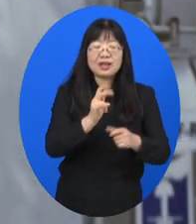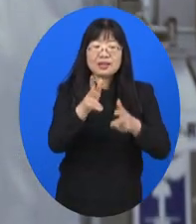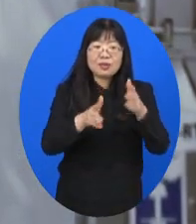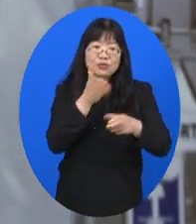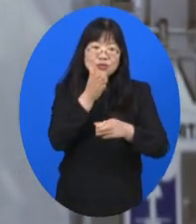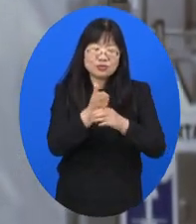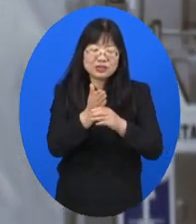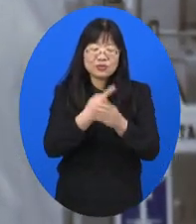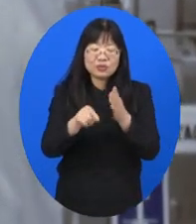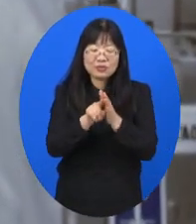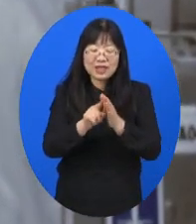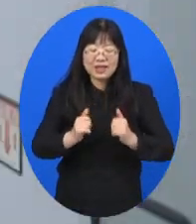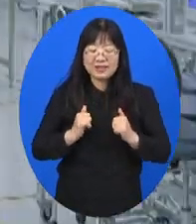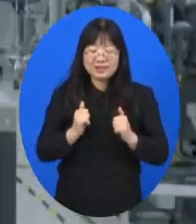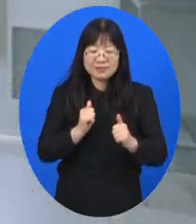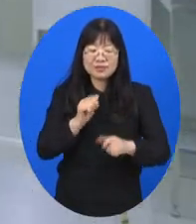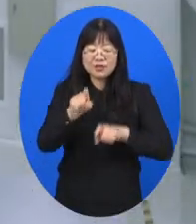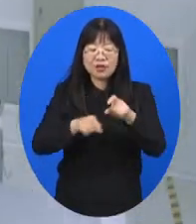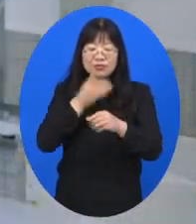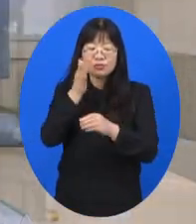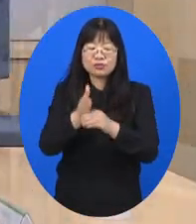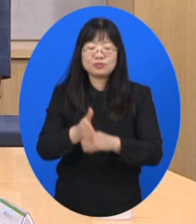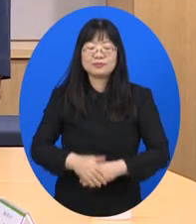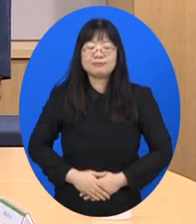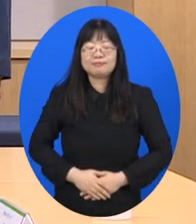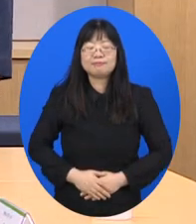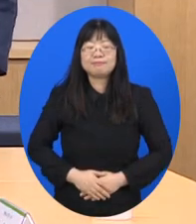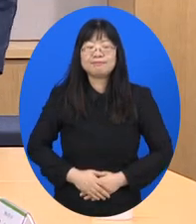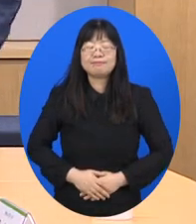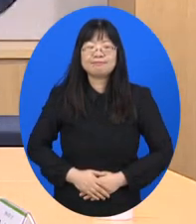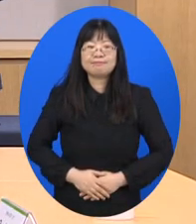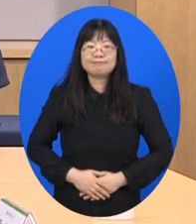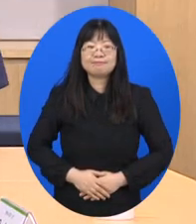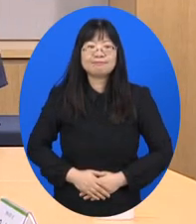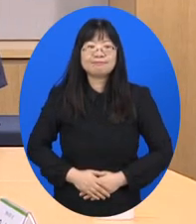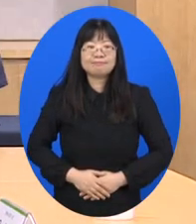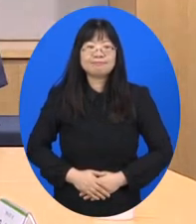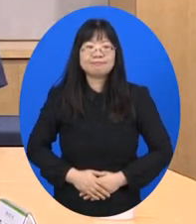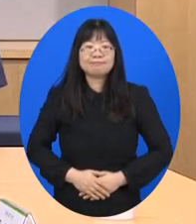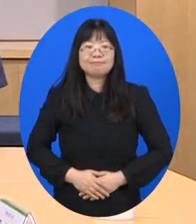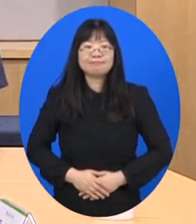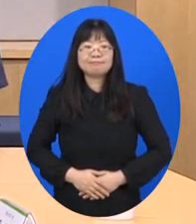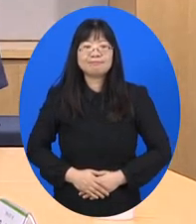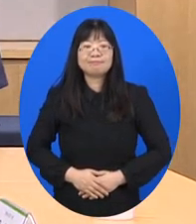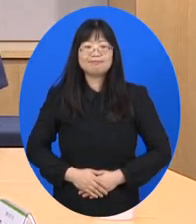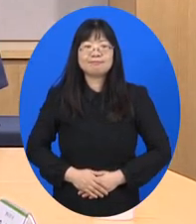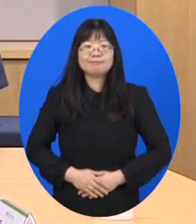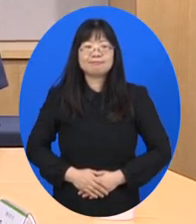중심지를 향한 힘찬 발걸음을 이어가고 있습니다. 경기지요TV 최창순입니다.